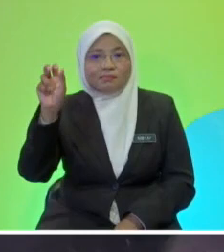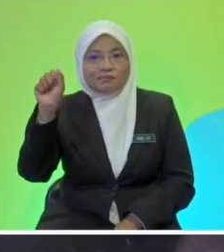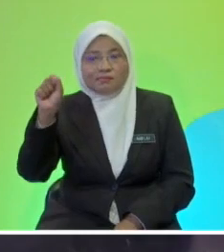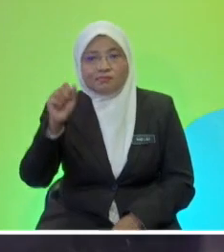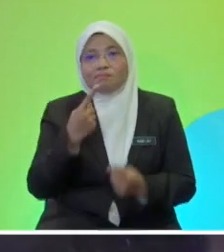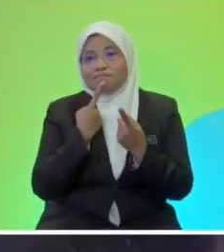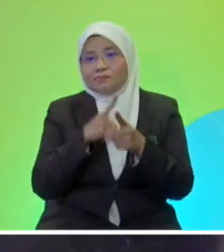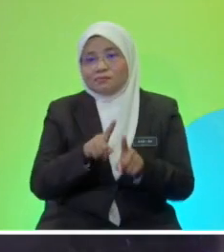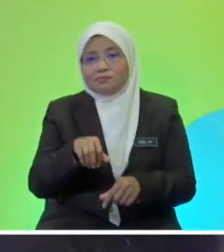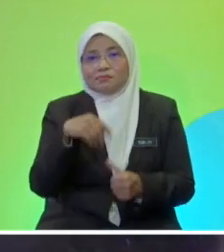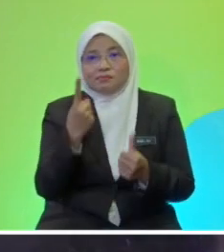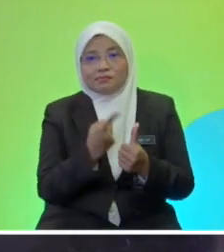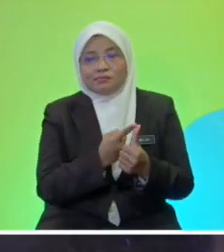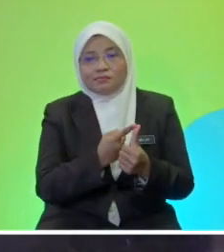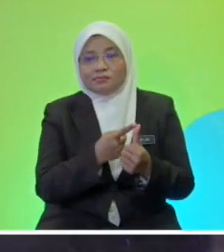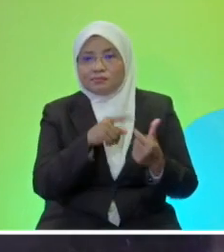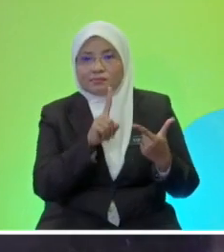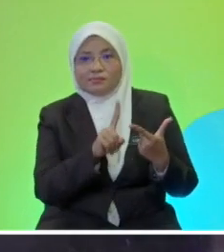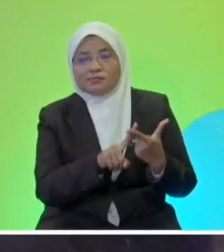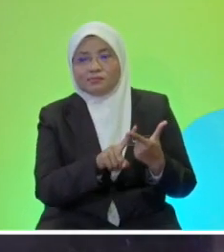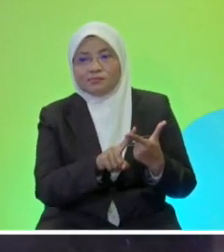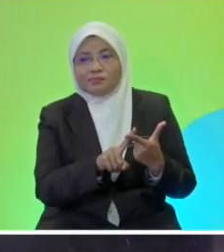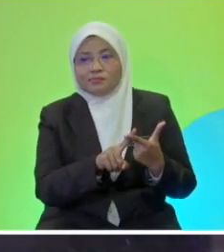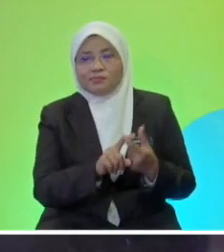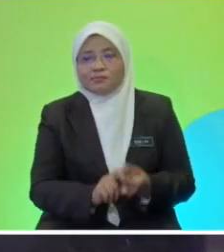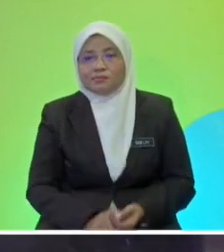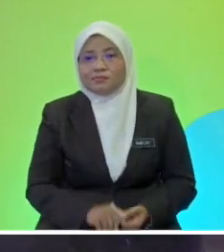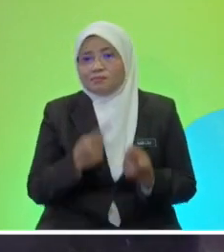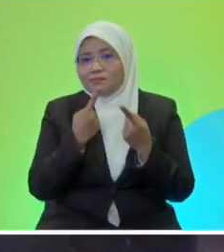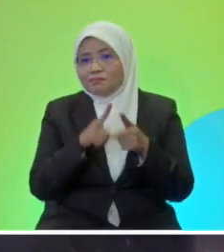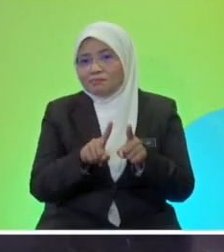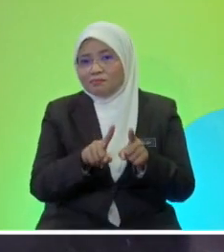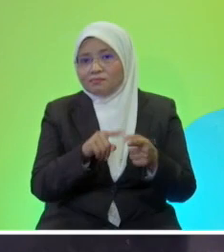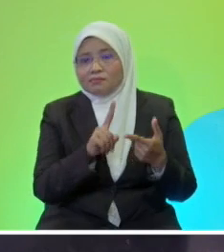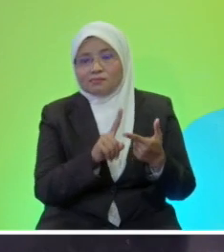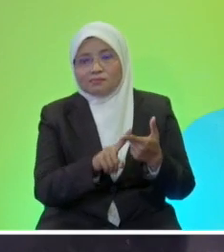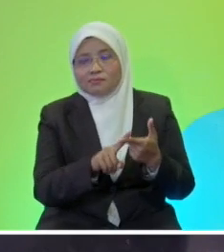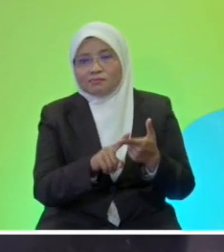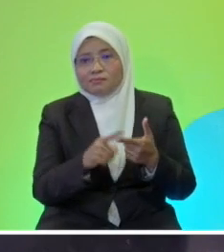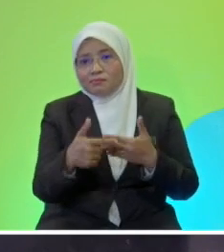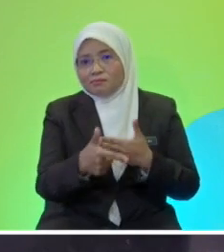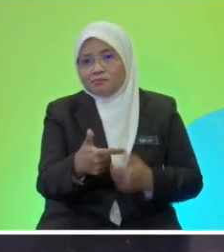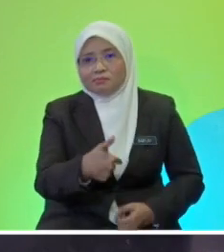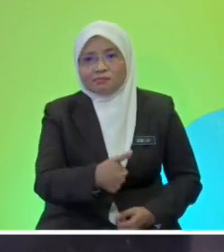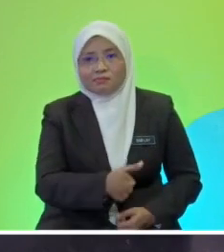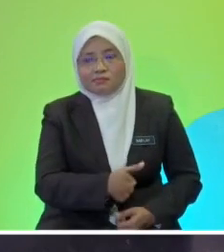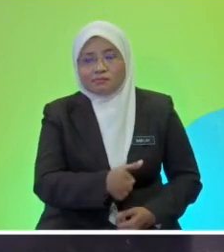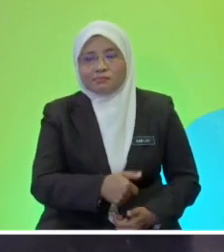pertama yang kedua pula saya lepas darah apa ini jarum enggak dimasukkan tadi